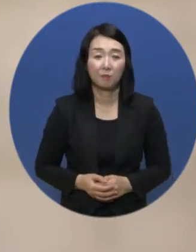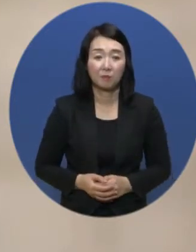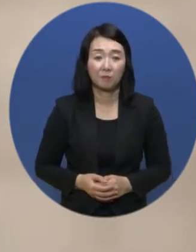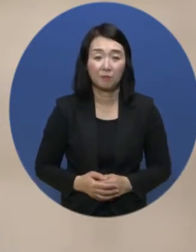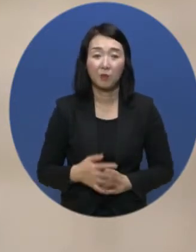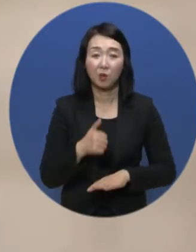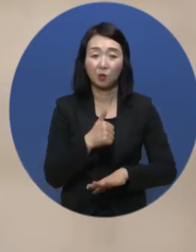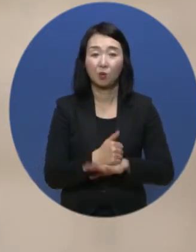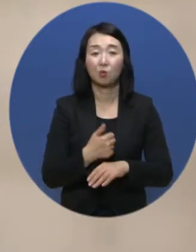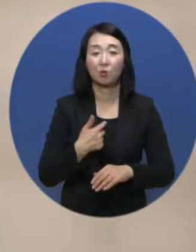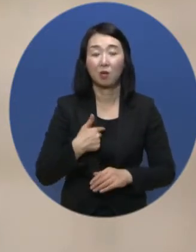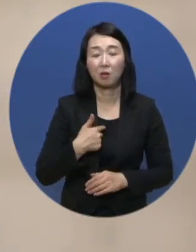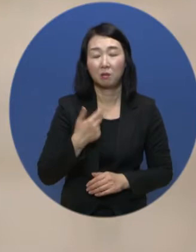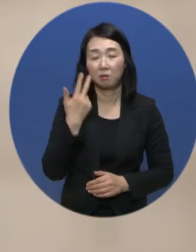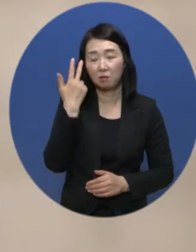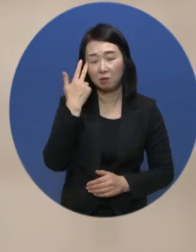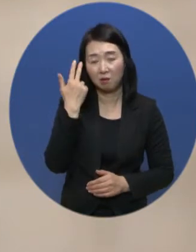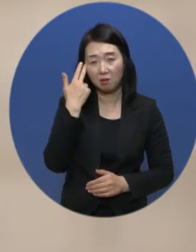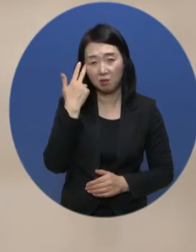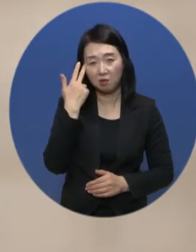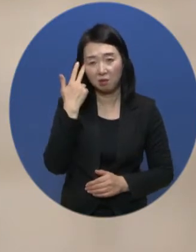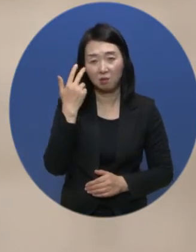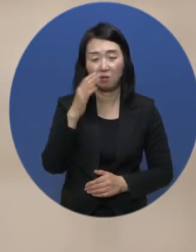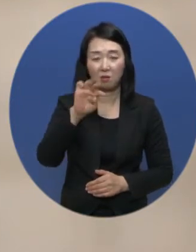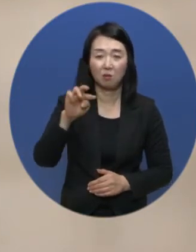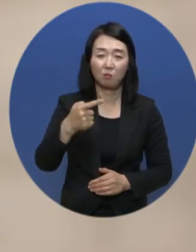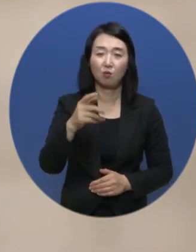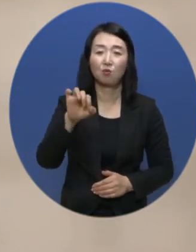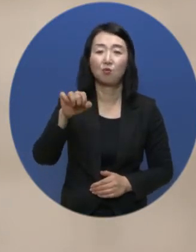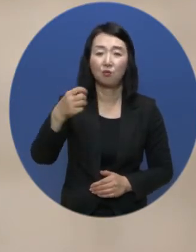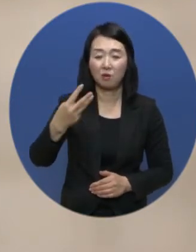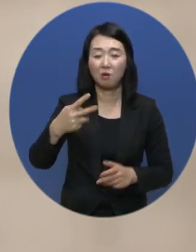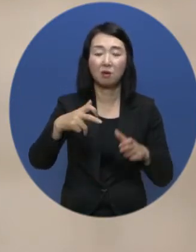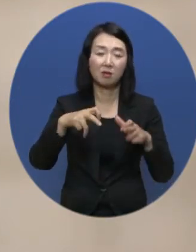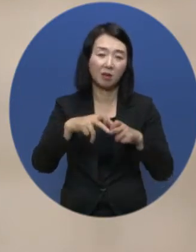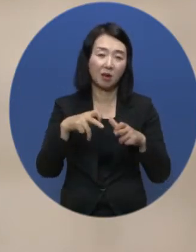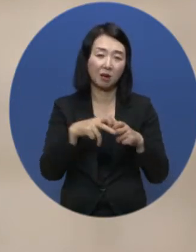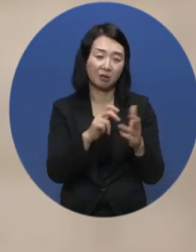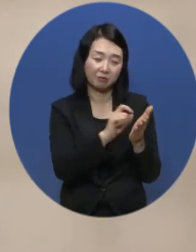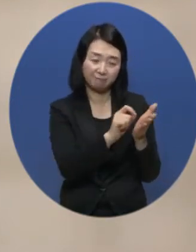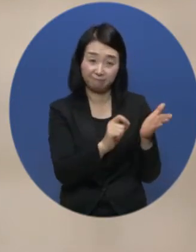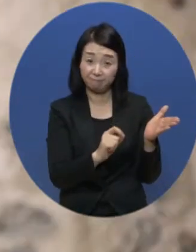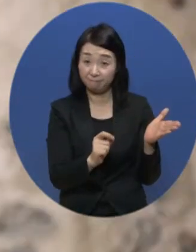전 정신분열 장애라는 단어를 적을 수밖에 없었습니다.